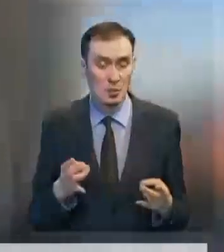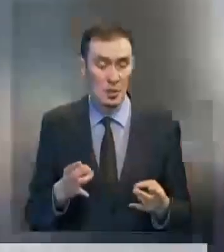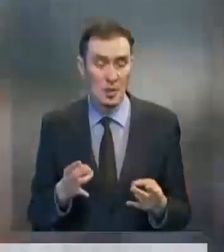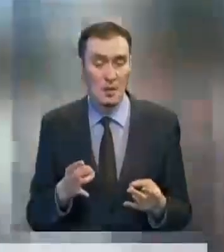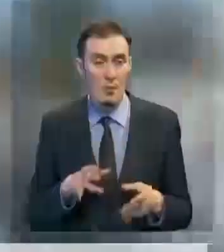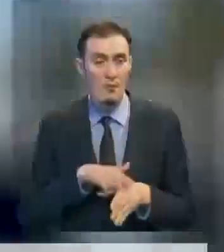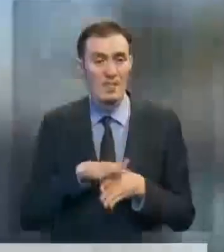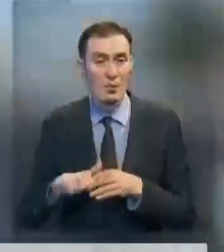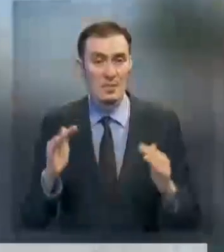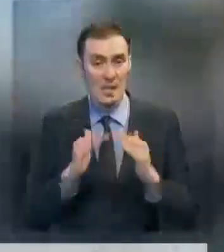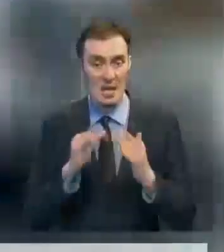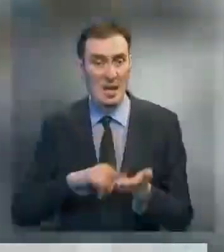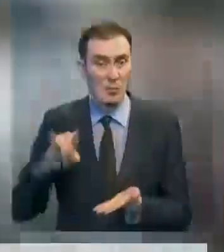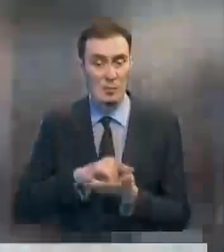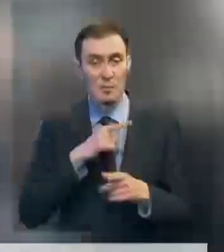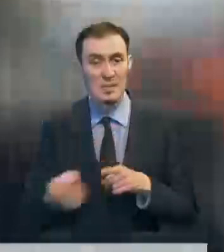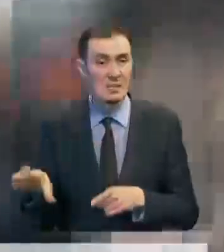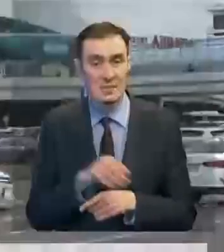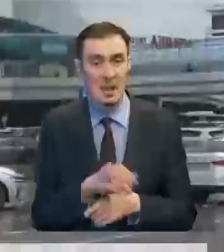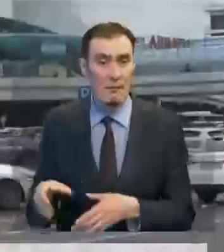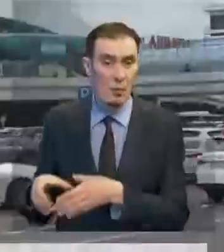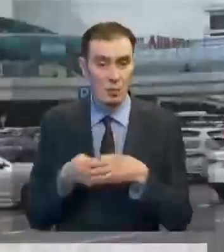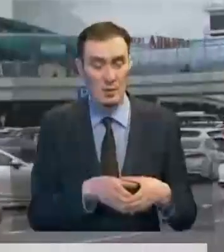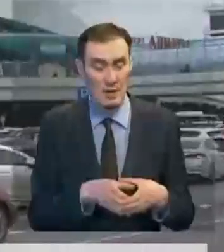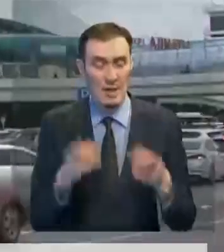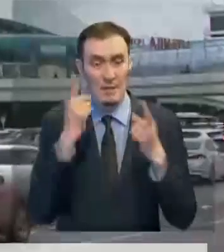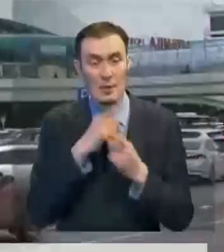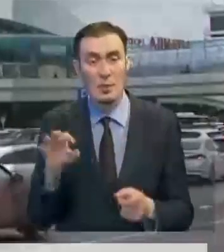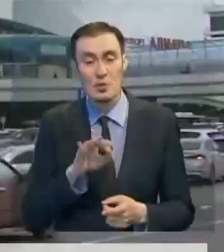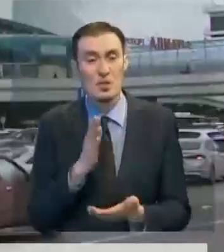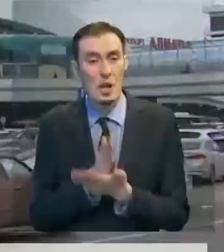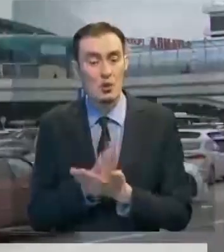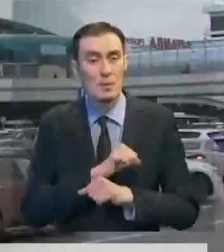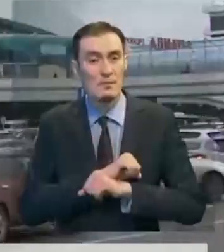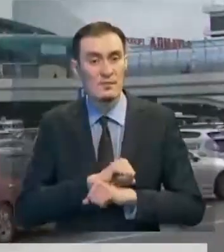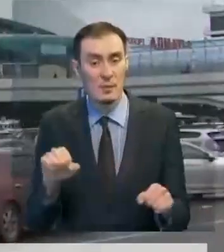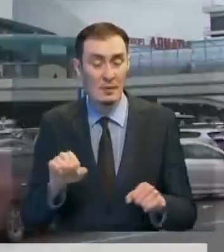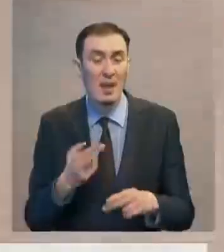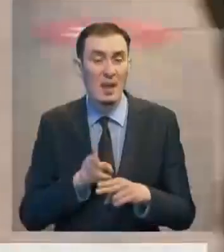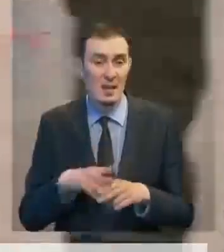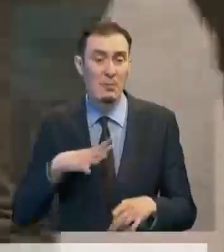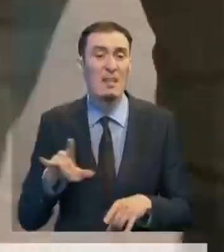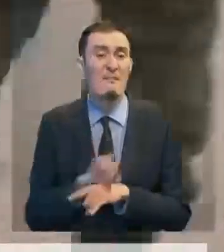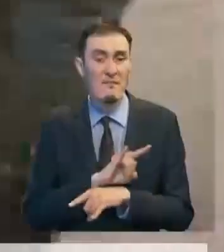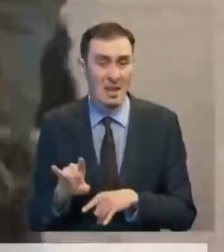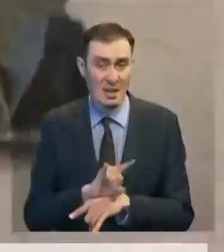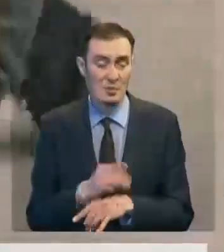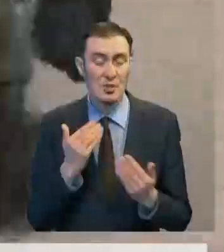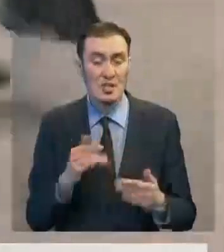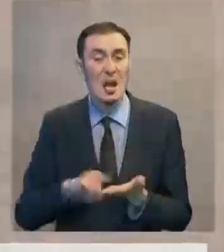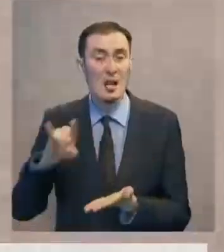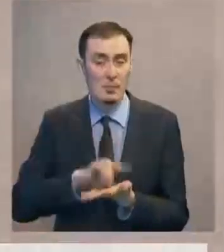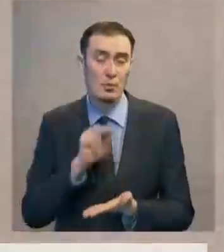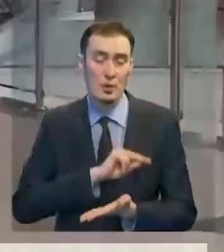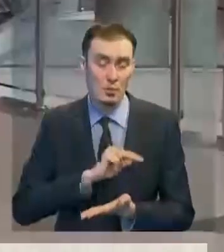аропорта очень быстро всех эвакуировали информация заложенном взрывном устройстве оказалось фейком сейчас аэропорт